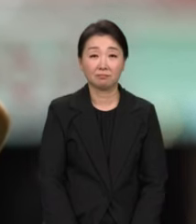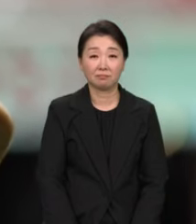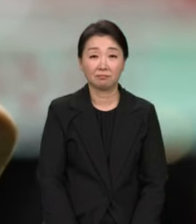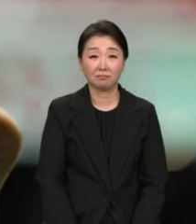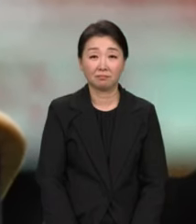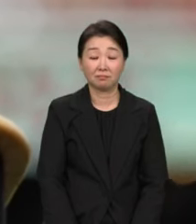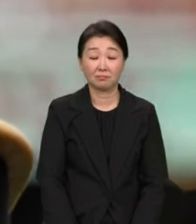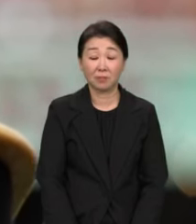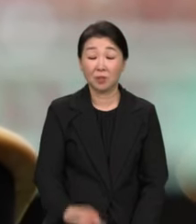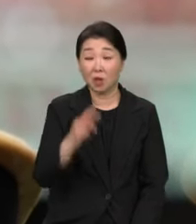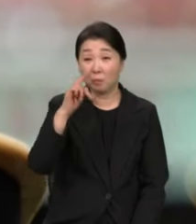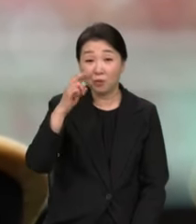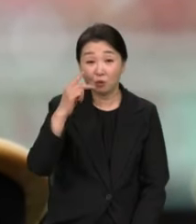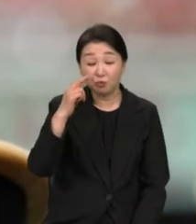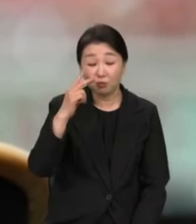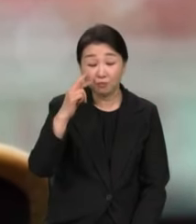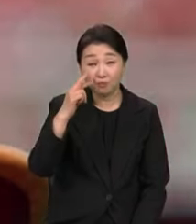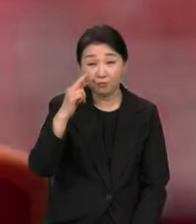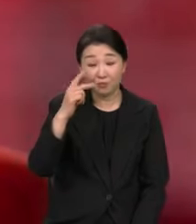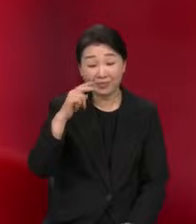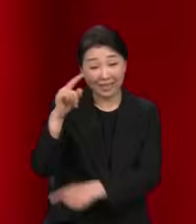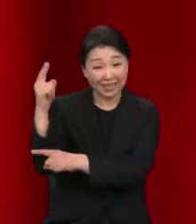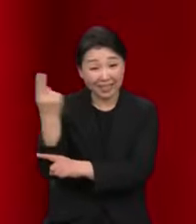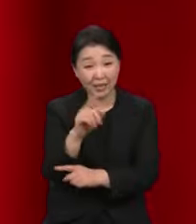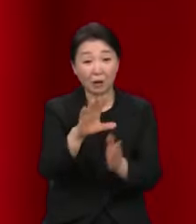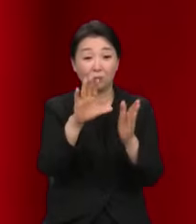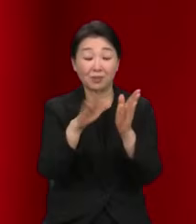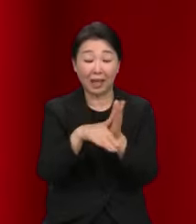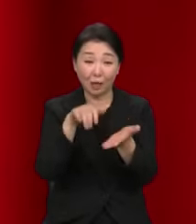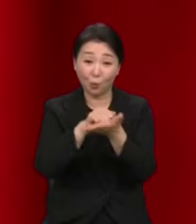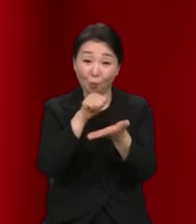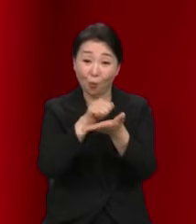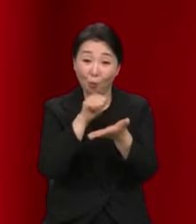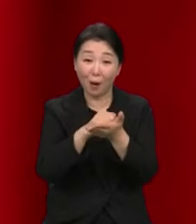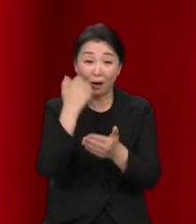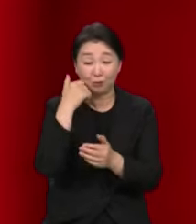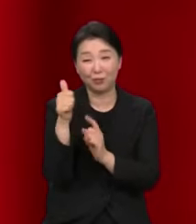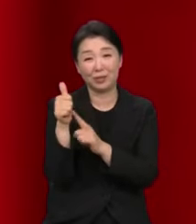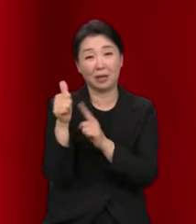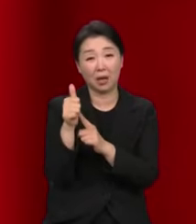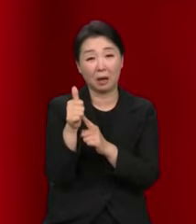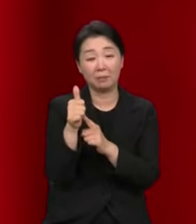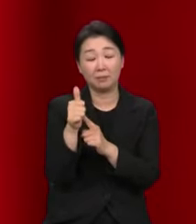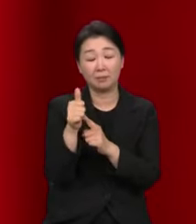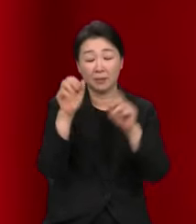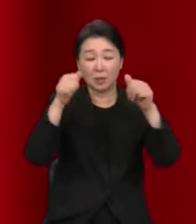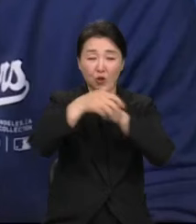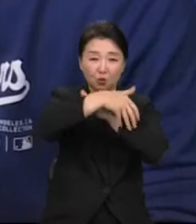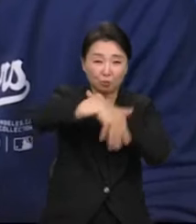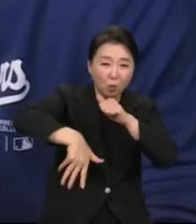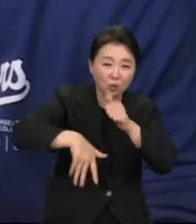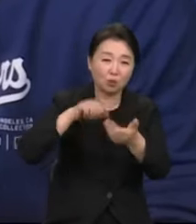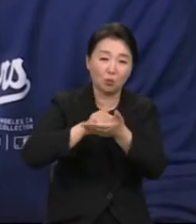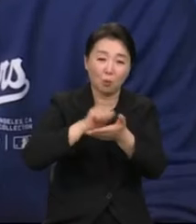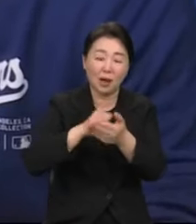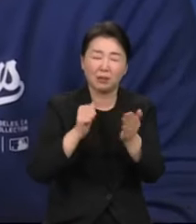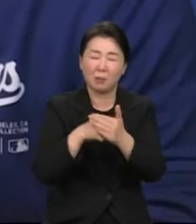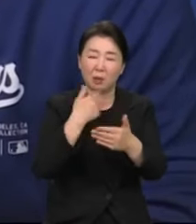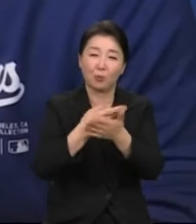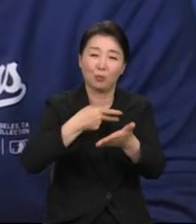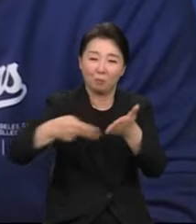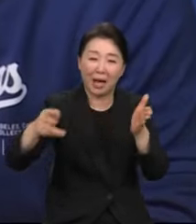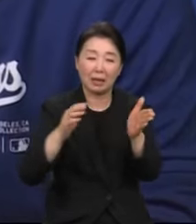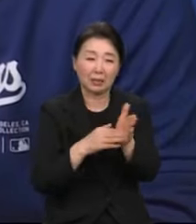메이저리그 역사에서 도박 스캔들 하면 바로 이 사람이죠. 스포츠 도박으로 영구 제명된 피트 로즈는 오타니